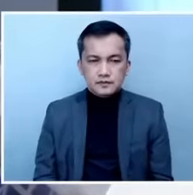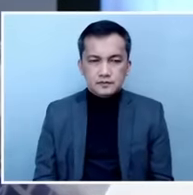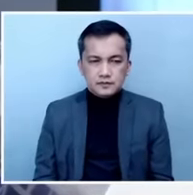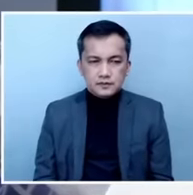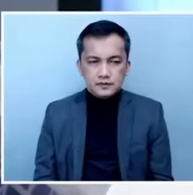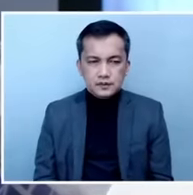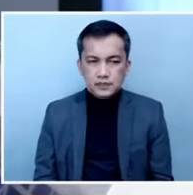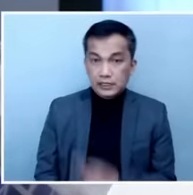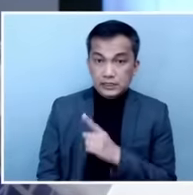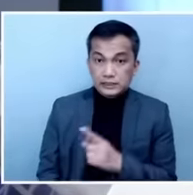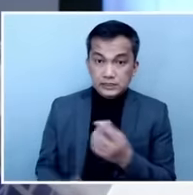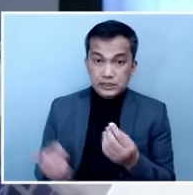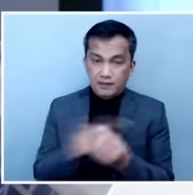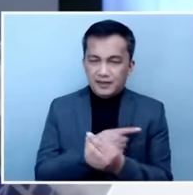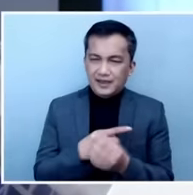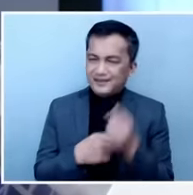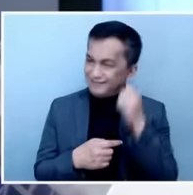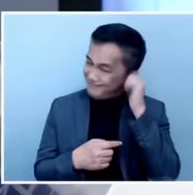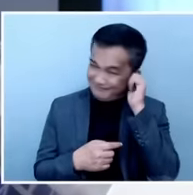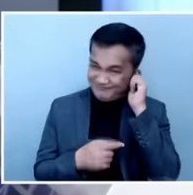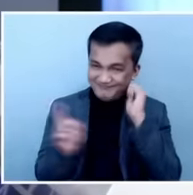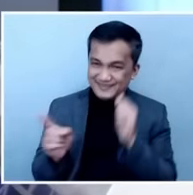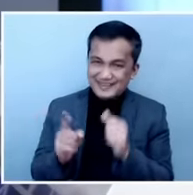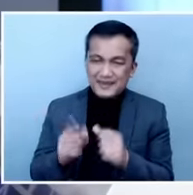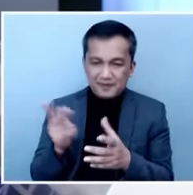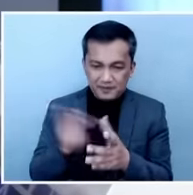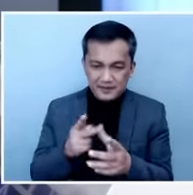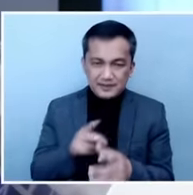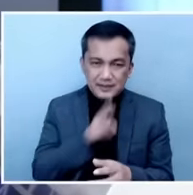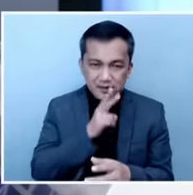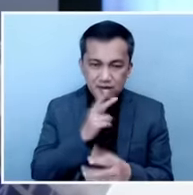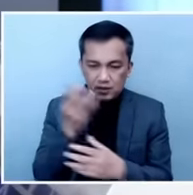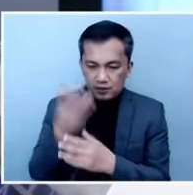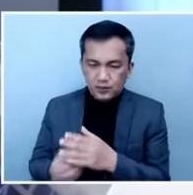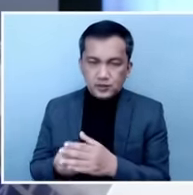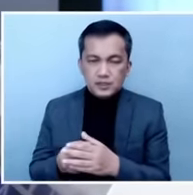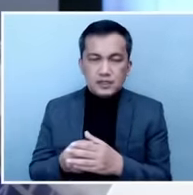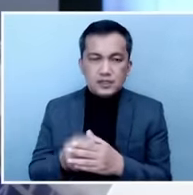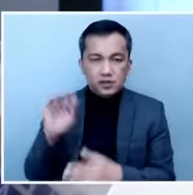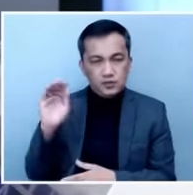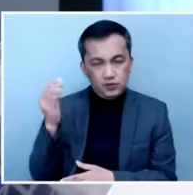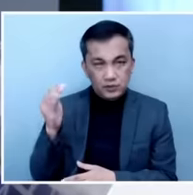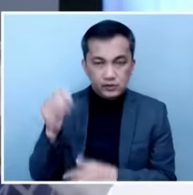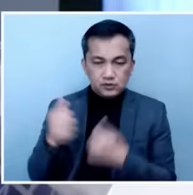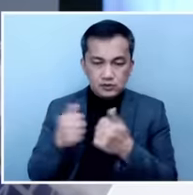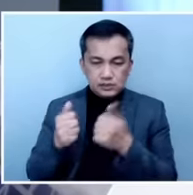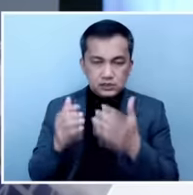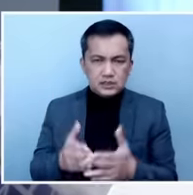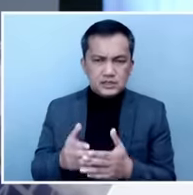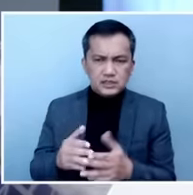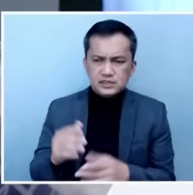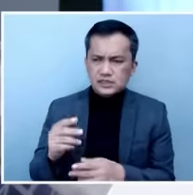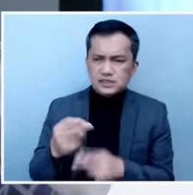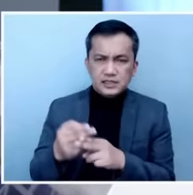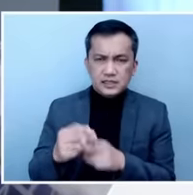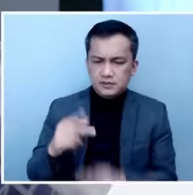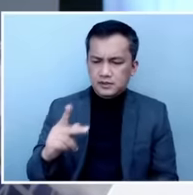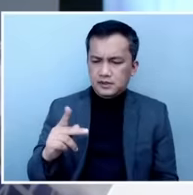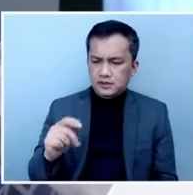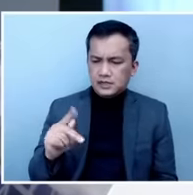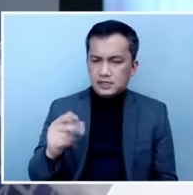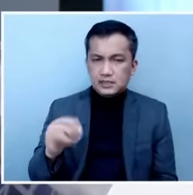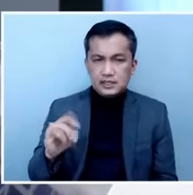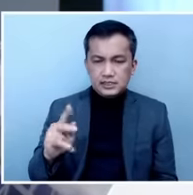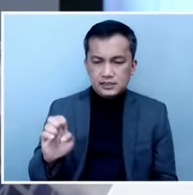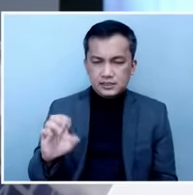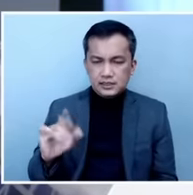Sinibak na sa serbisyo ang pangunahing suspect sa pagkawala ng beauty pageant contestant na si Catherine Camilon na si